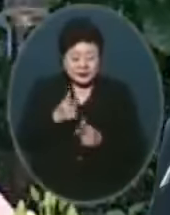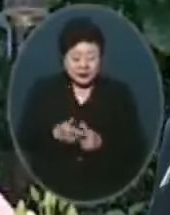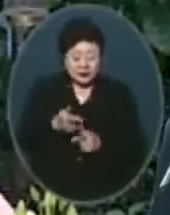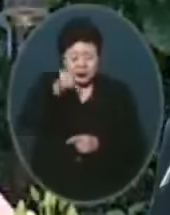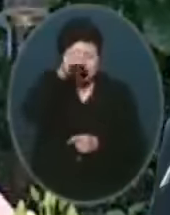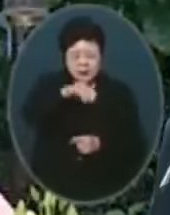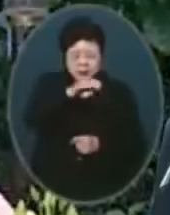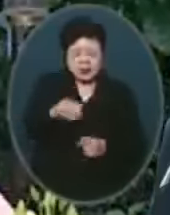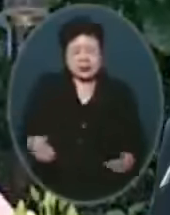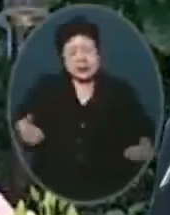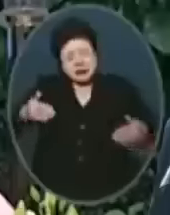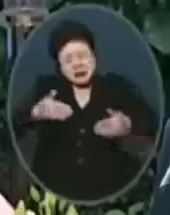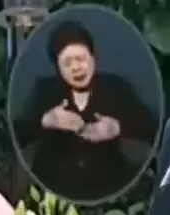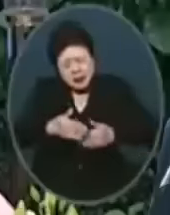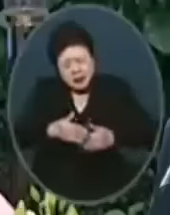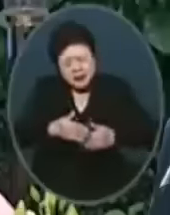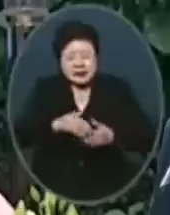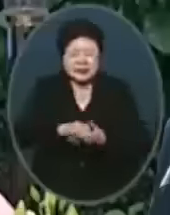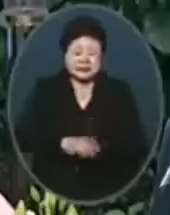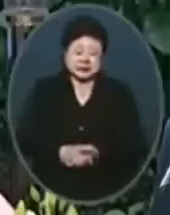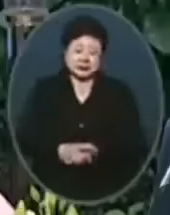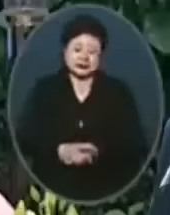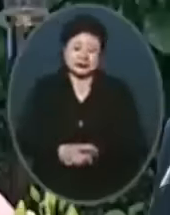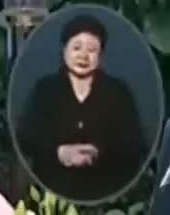예수님 십자가를 깨닫으면